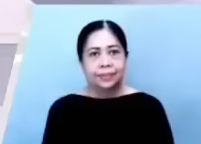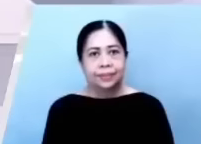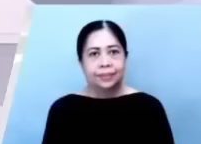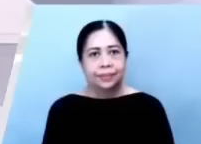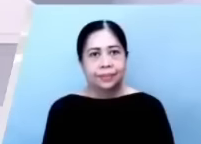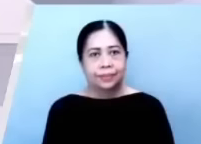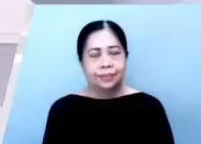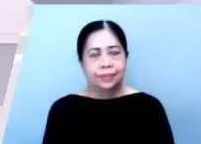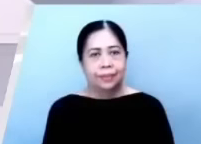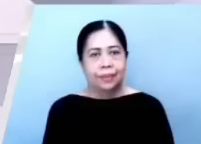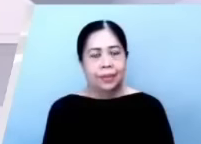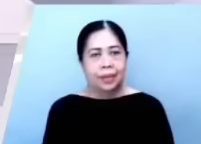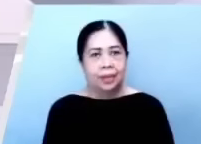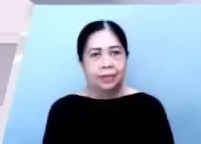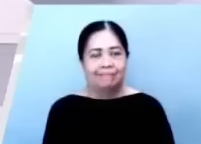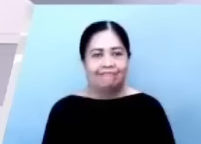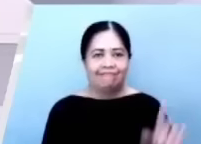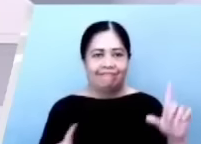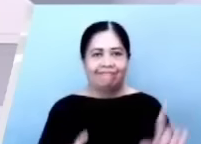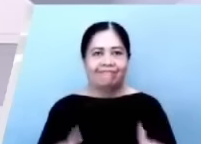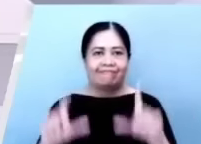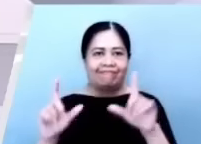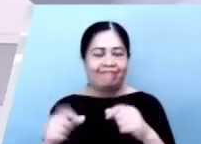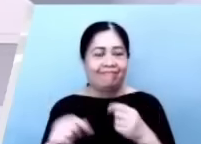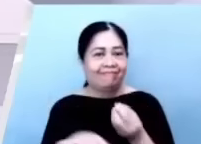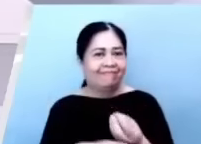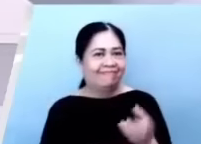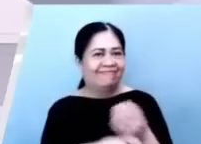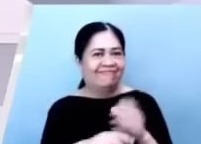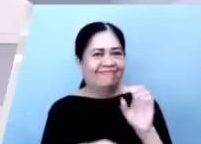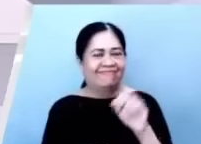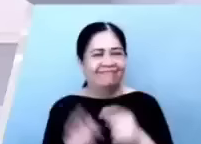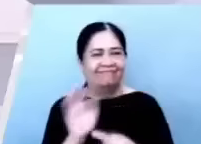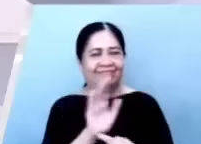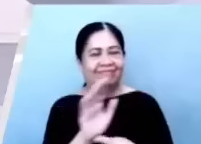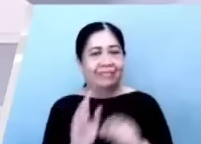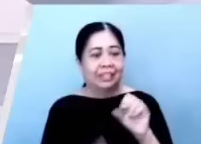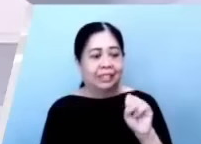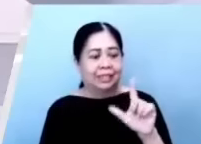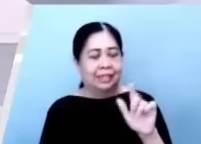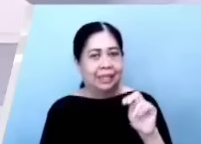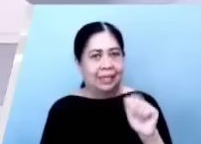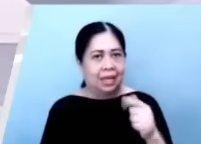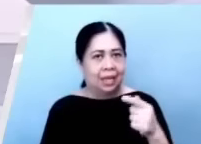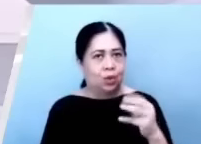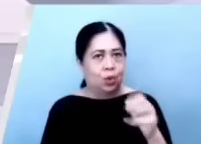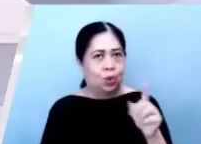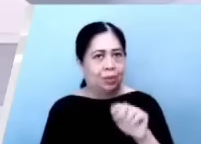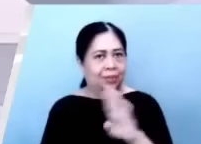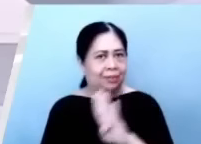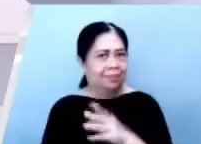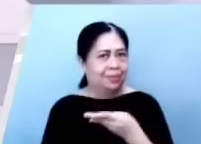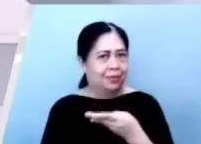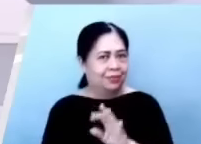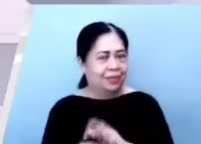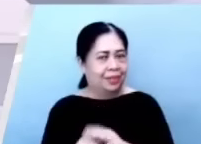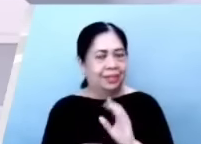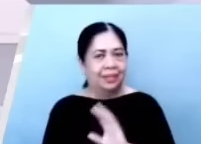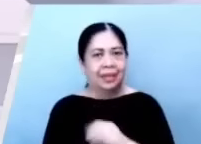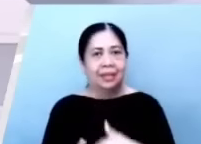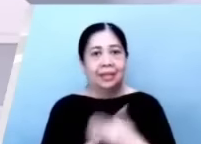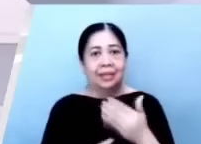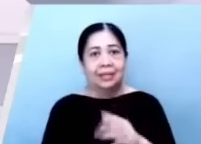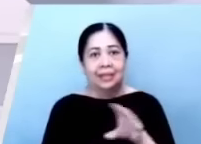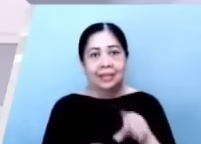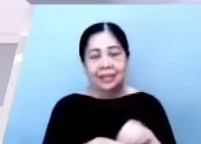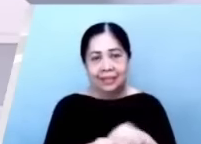On spotlight, ang pag-flex ni Selena Gomez sa boyfriend na si Benny Blanco at ang pagsabak sa acting ni Lisa ng